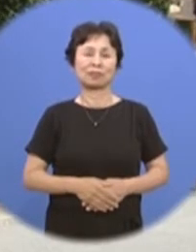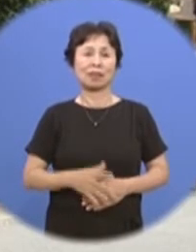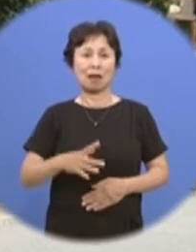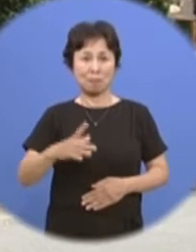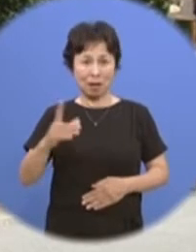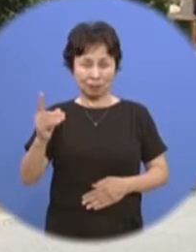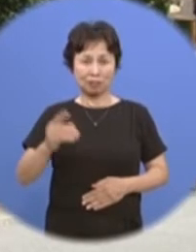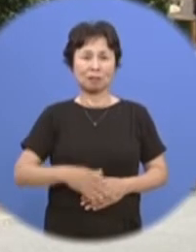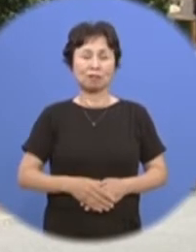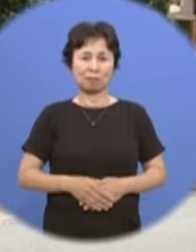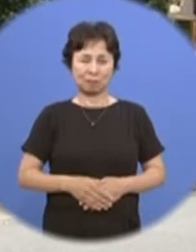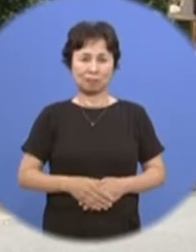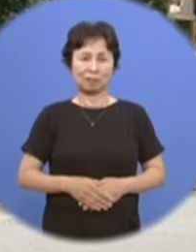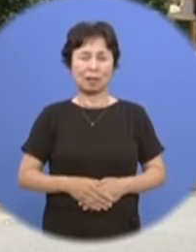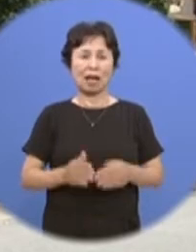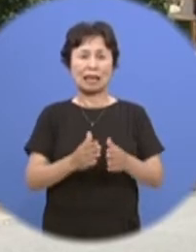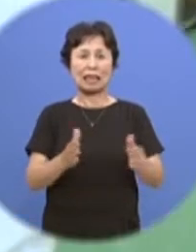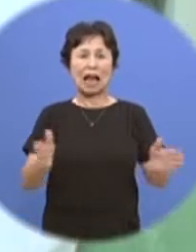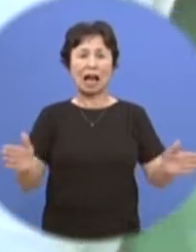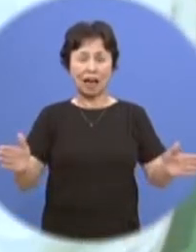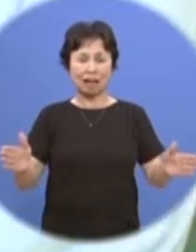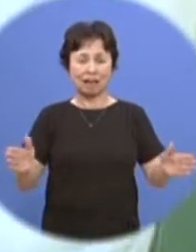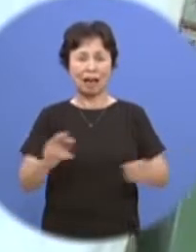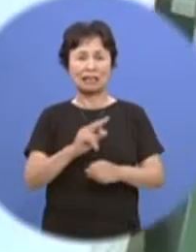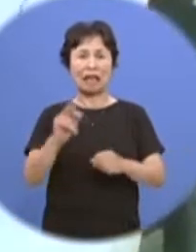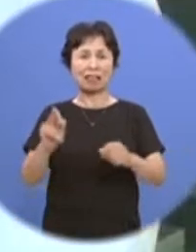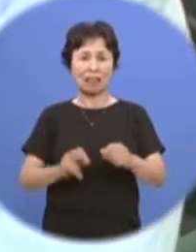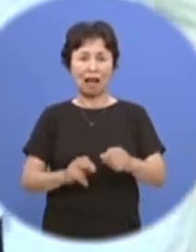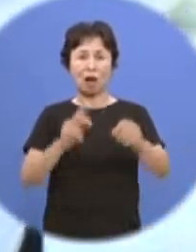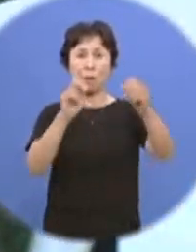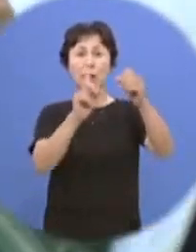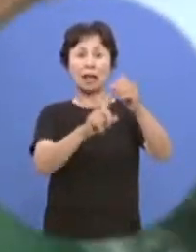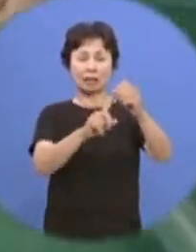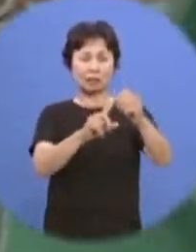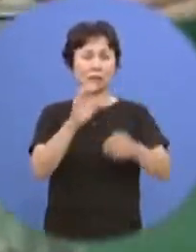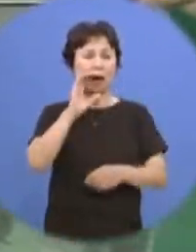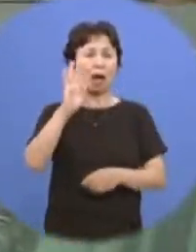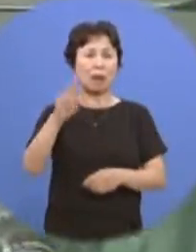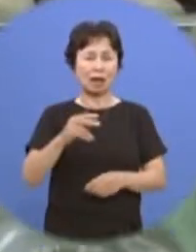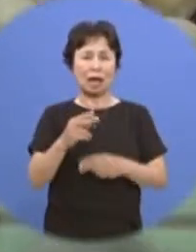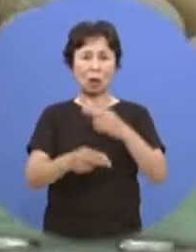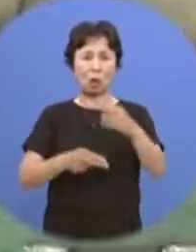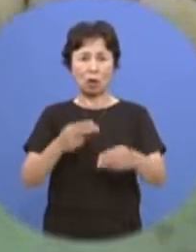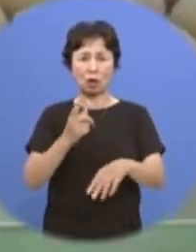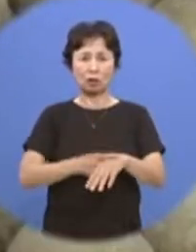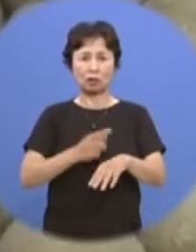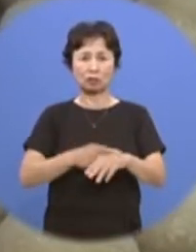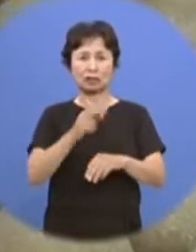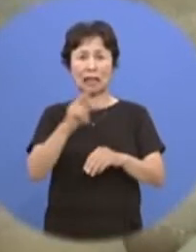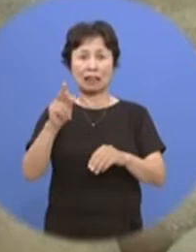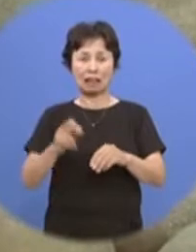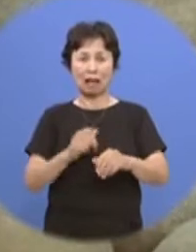前半は開かれたセンターを目指す和歌山県工業技術センターの取り組みを紹介、